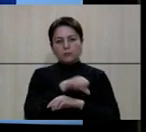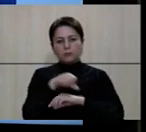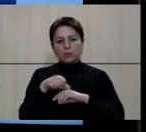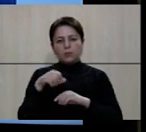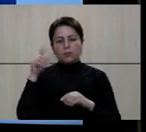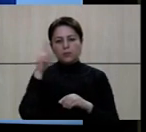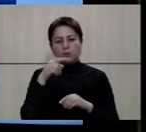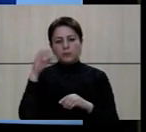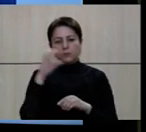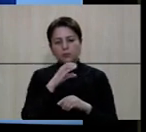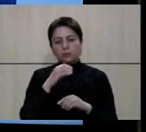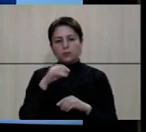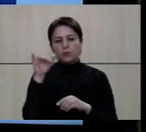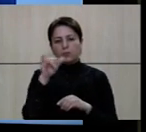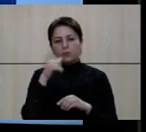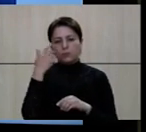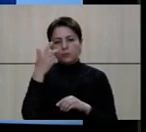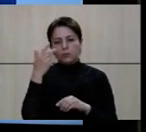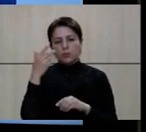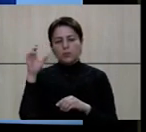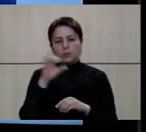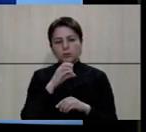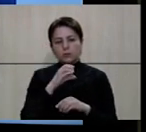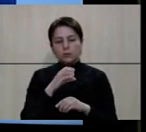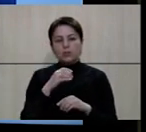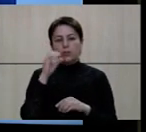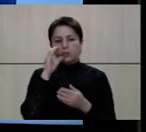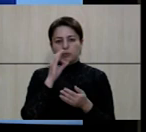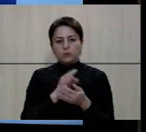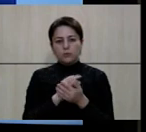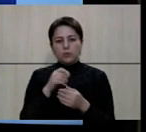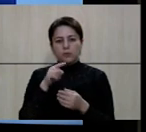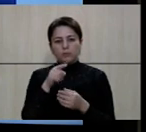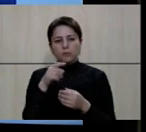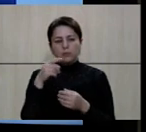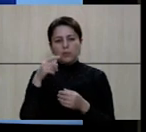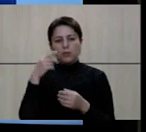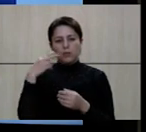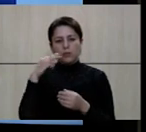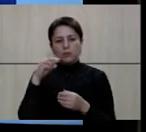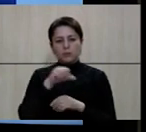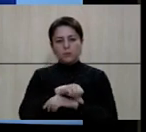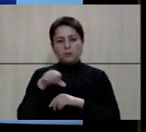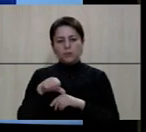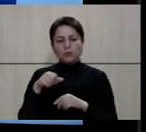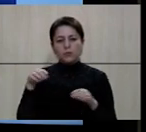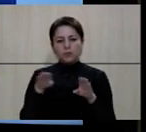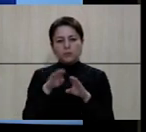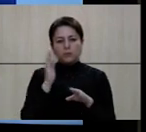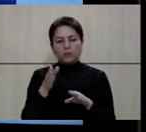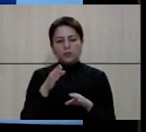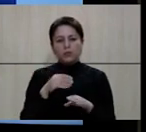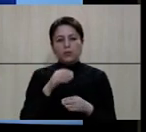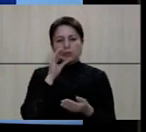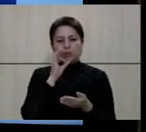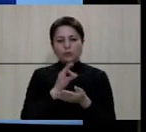sekundni ko'paytiramiz 3 sekundga. Natijamiz esa 1020 metrga teng bo'ladi. Javob,